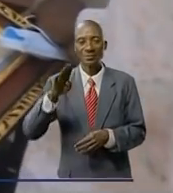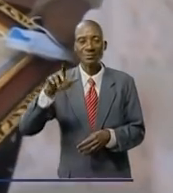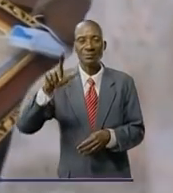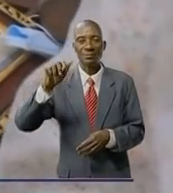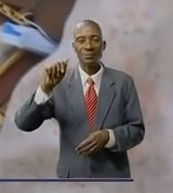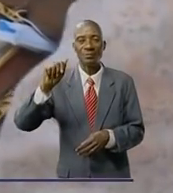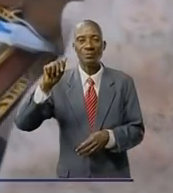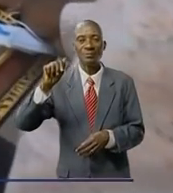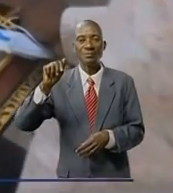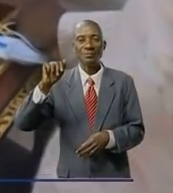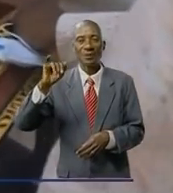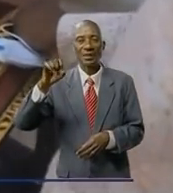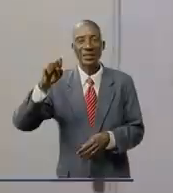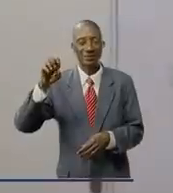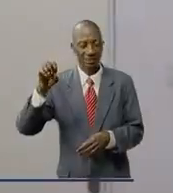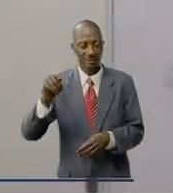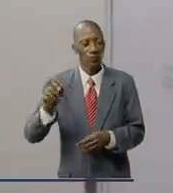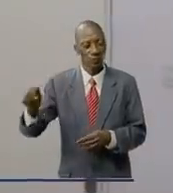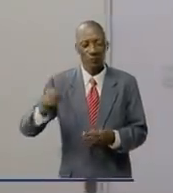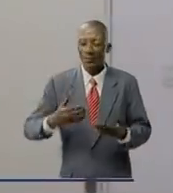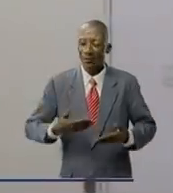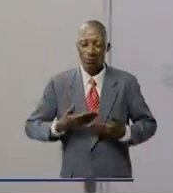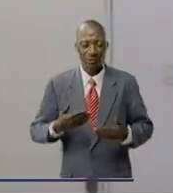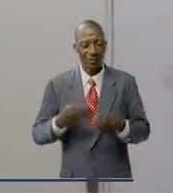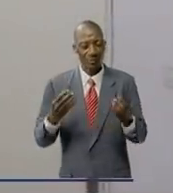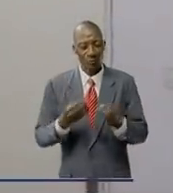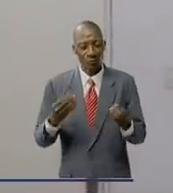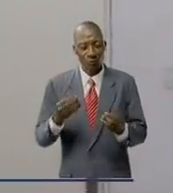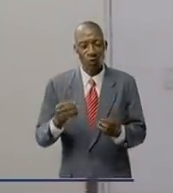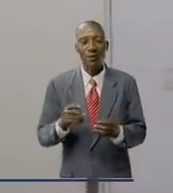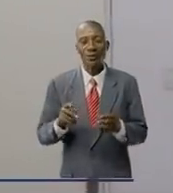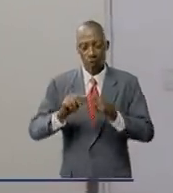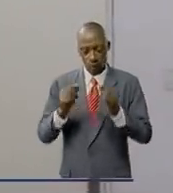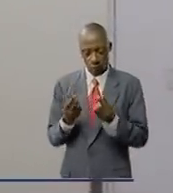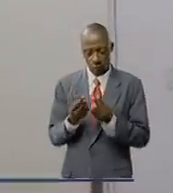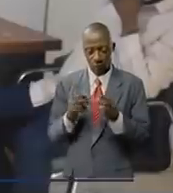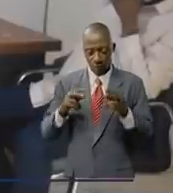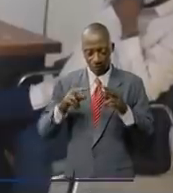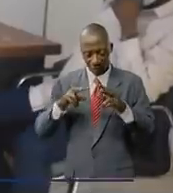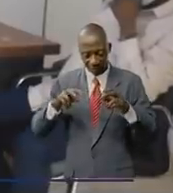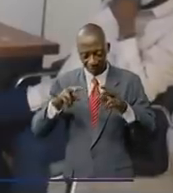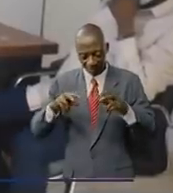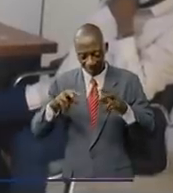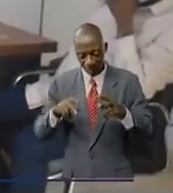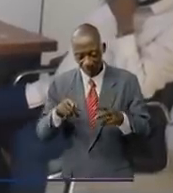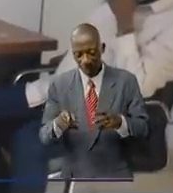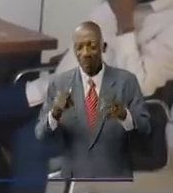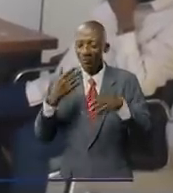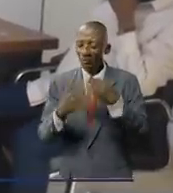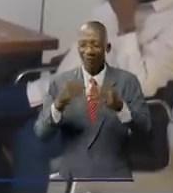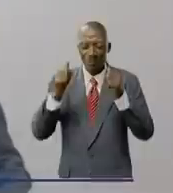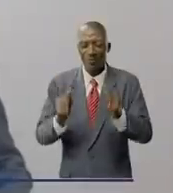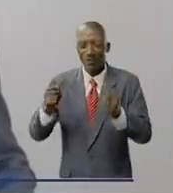honoré par cette marque de reconnaissance, signe d'encouragement à la culture de l'excellence. D'avoir